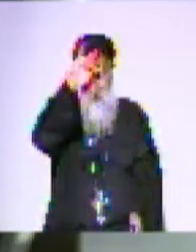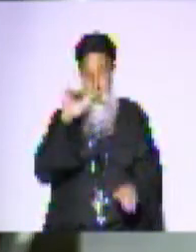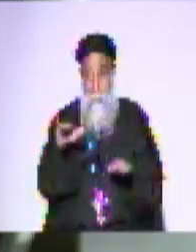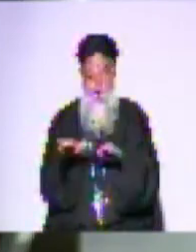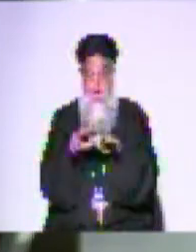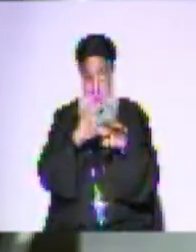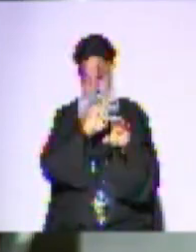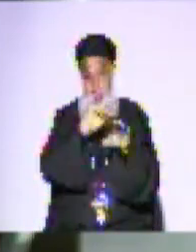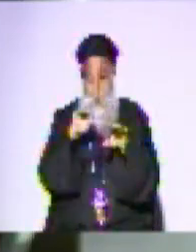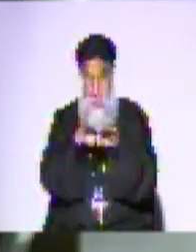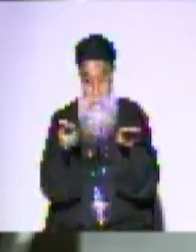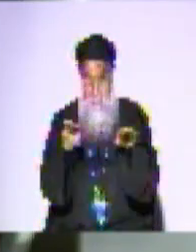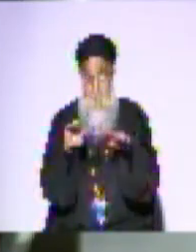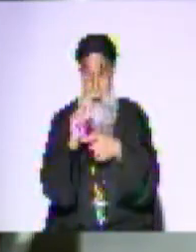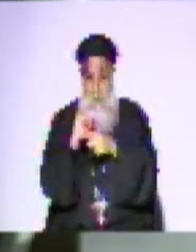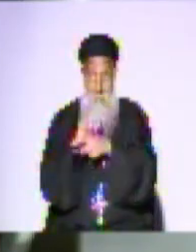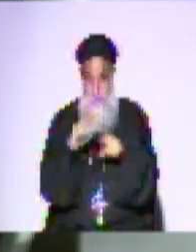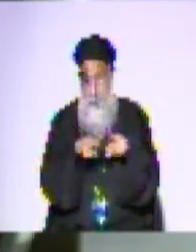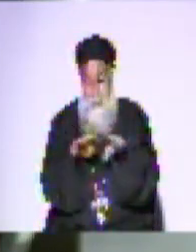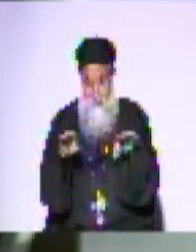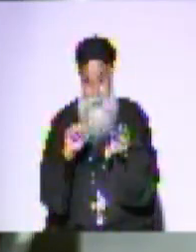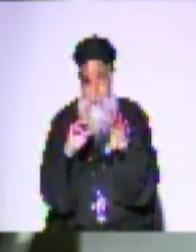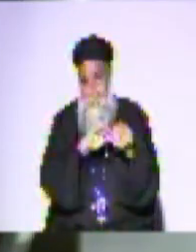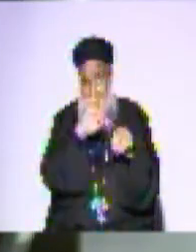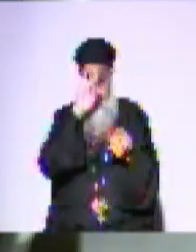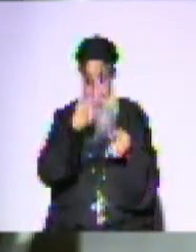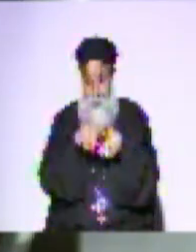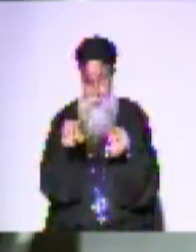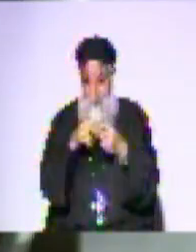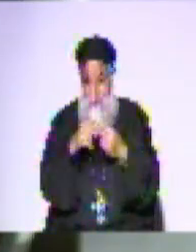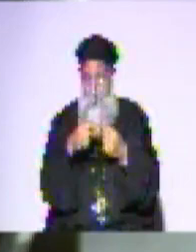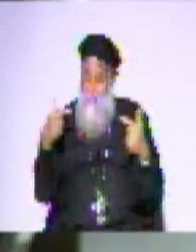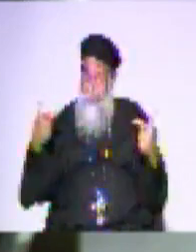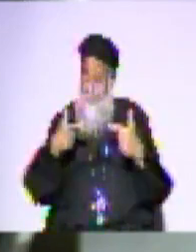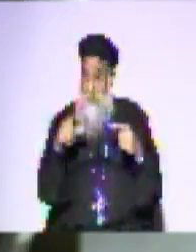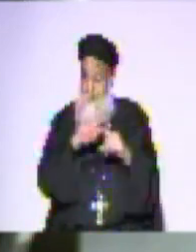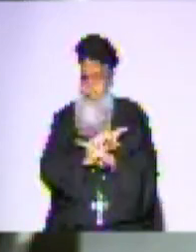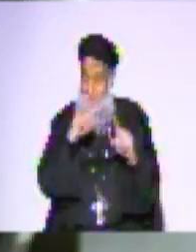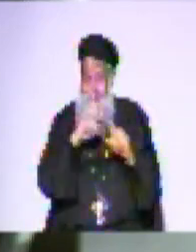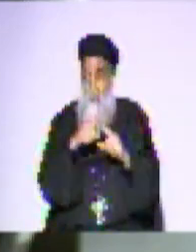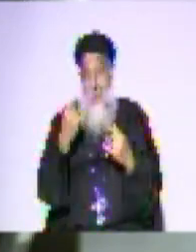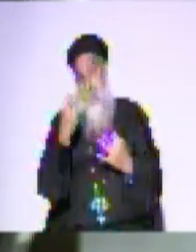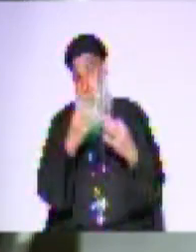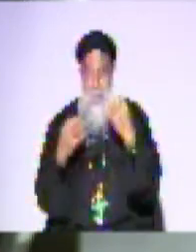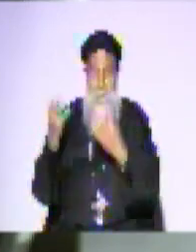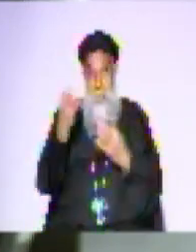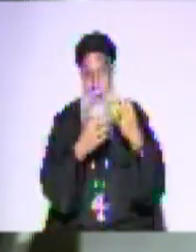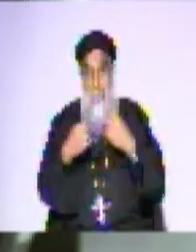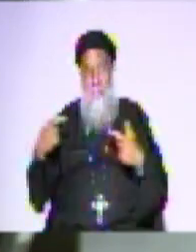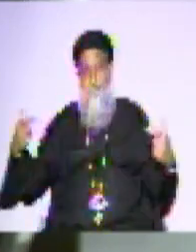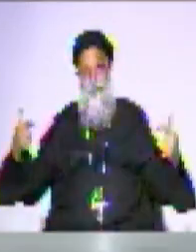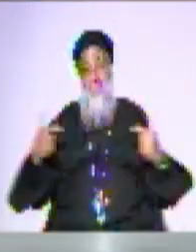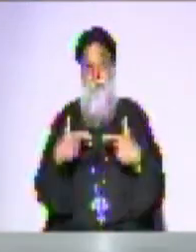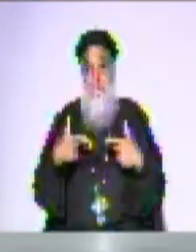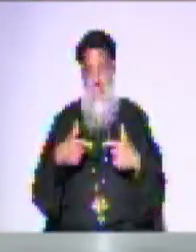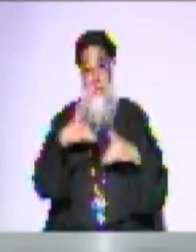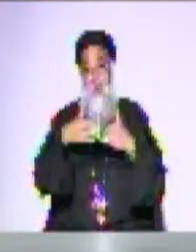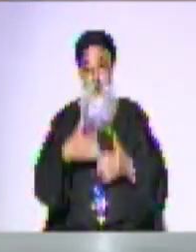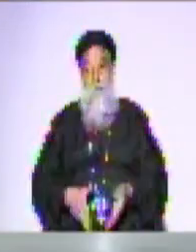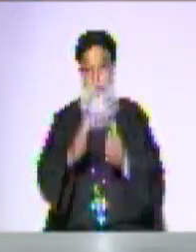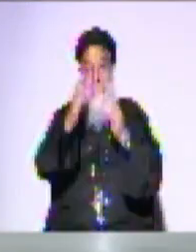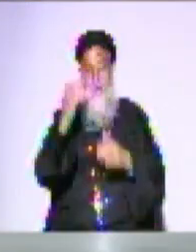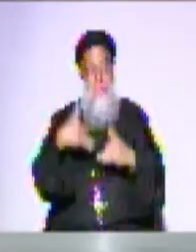مساوي لله، فهو ضد الله ومقاوم لله وكل طرق